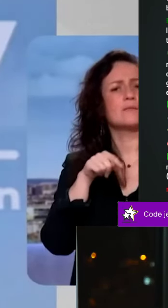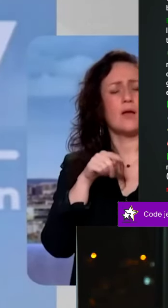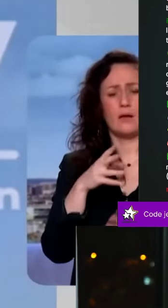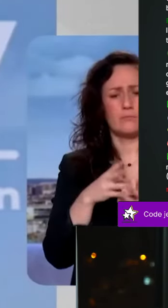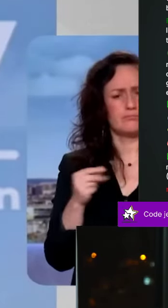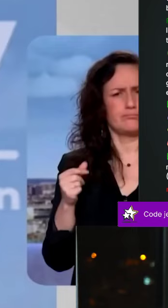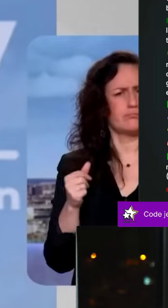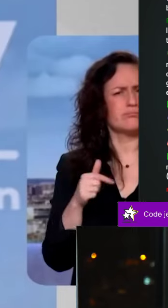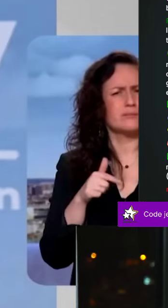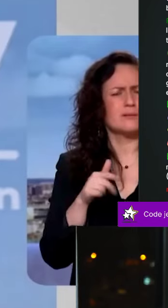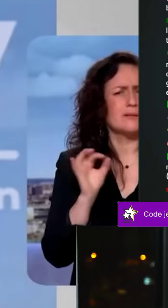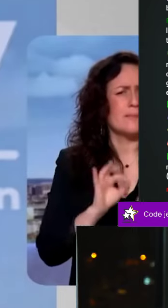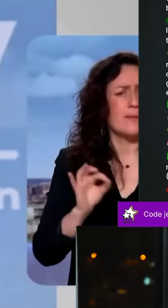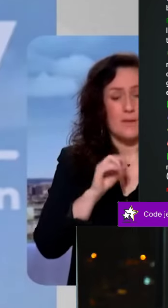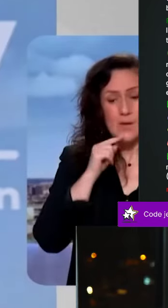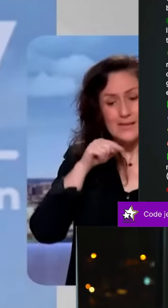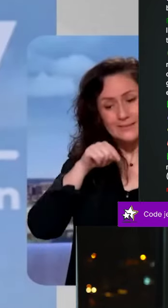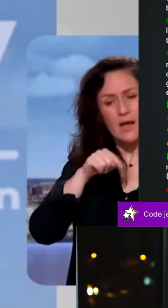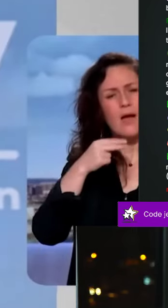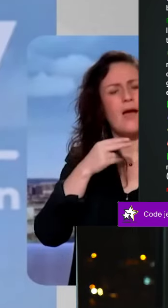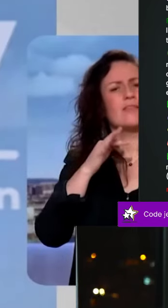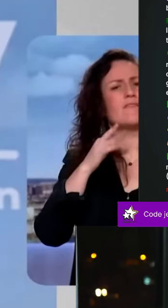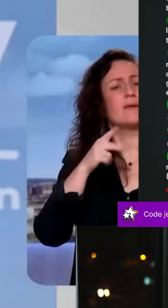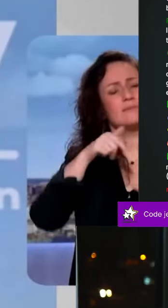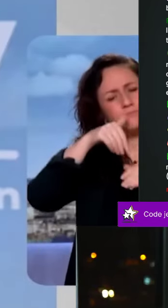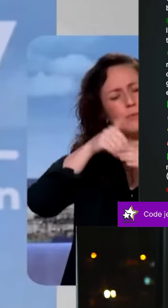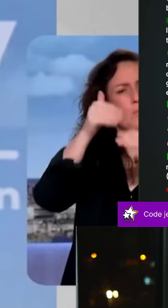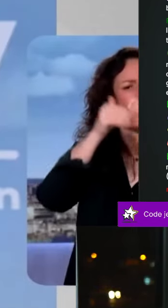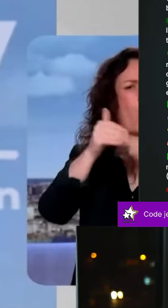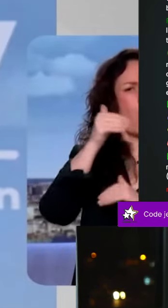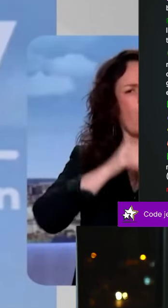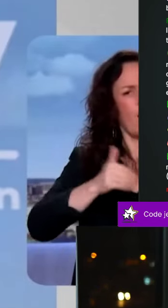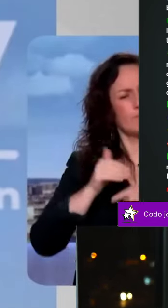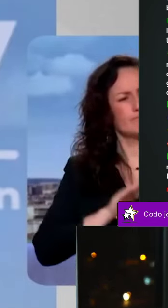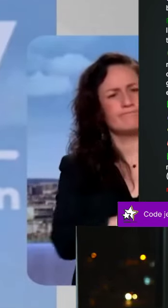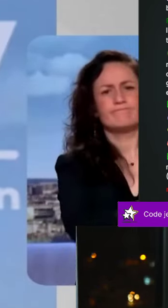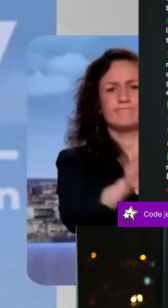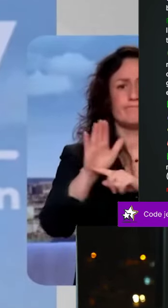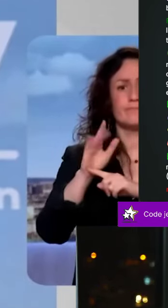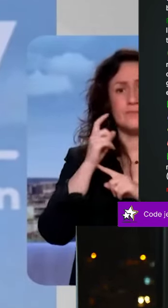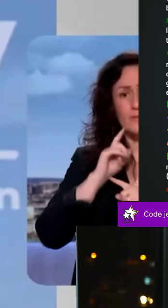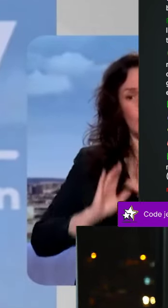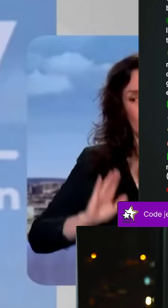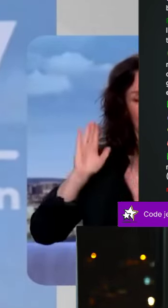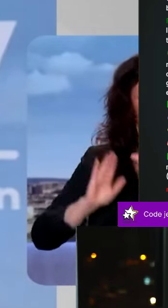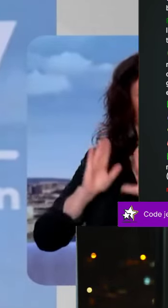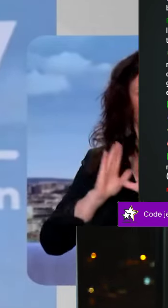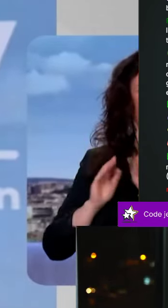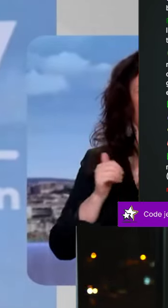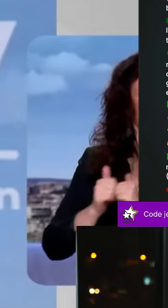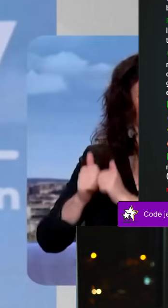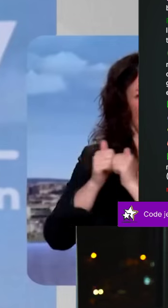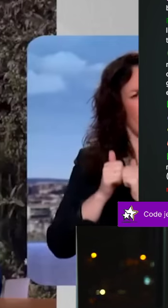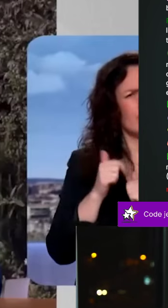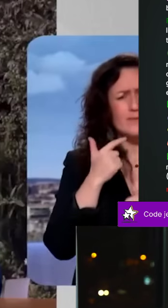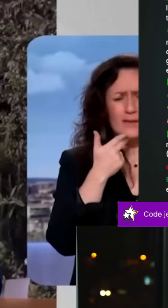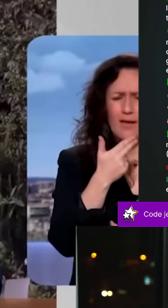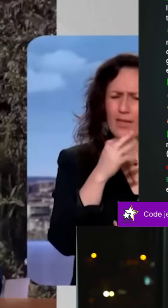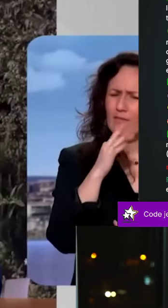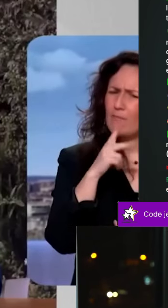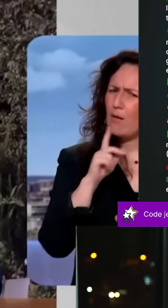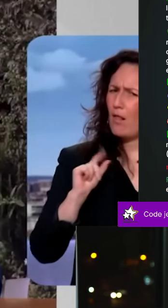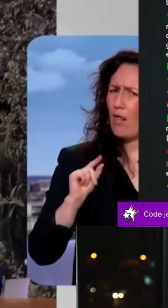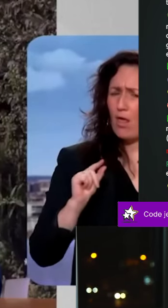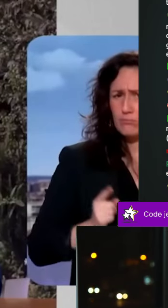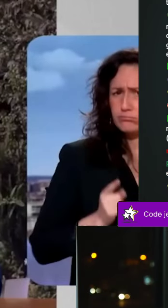programme que nous avons défendu devant les électrices et les électeurs et c'est des candidatures communes dans tous les cas le nouveau front populaire va continuer à vivre et il